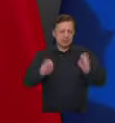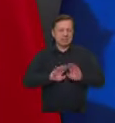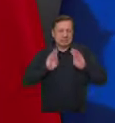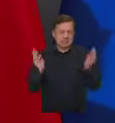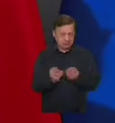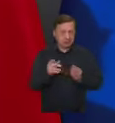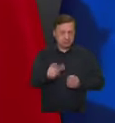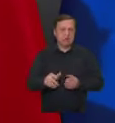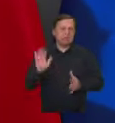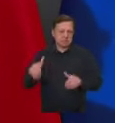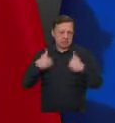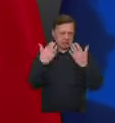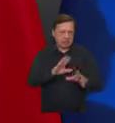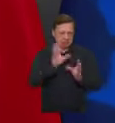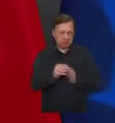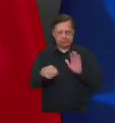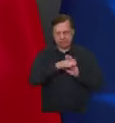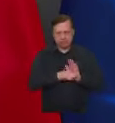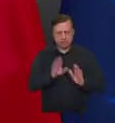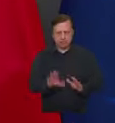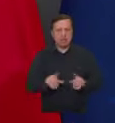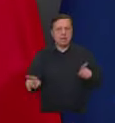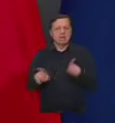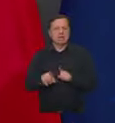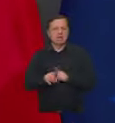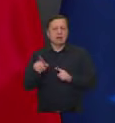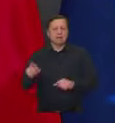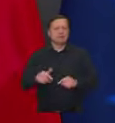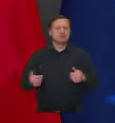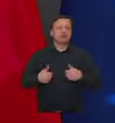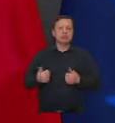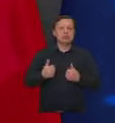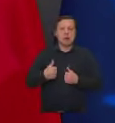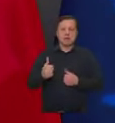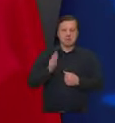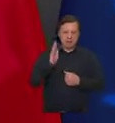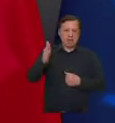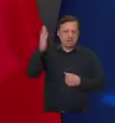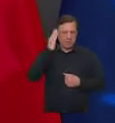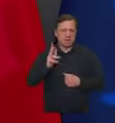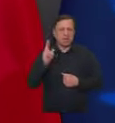sanitarne. Oraz w systemach zdrowia będzie wiadomo, który pacjent przez